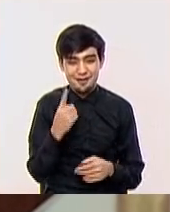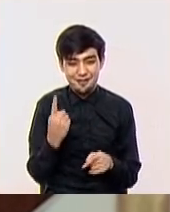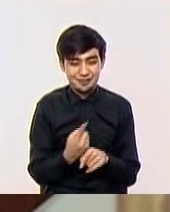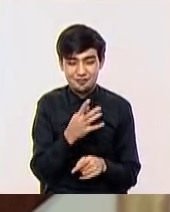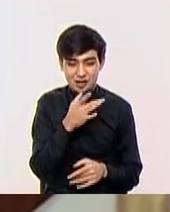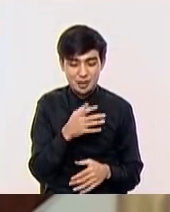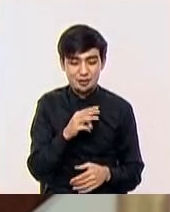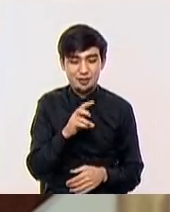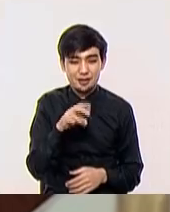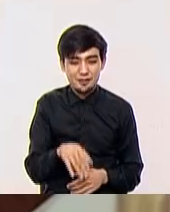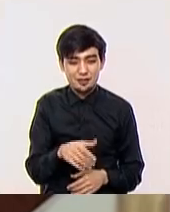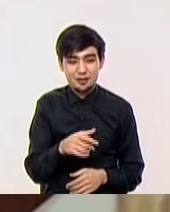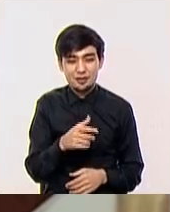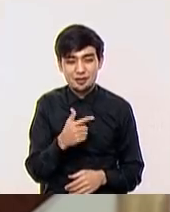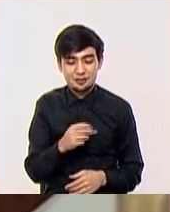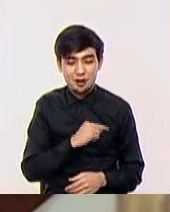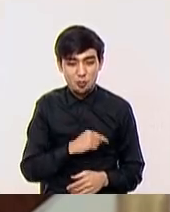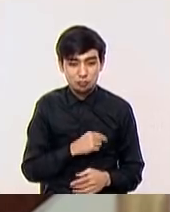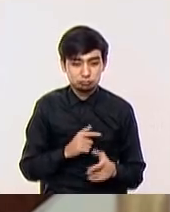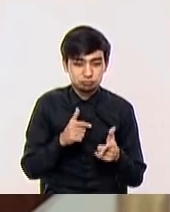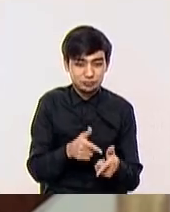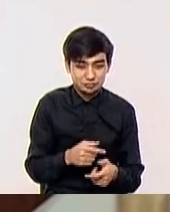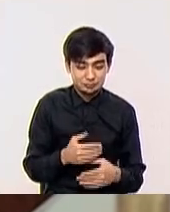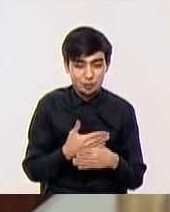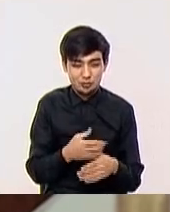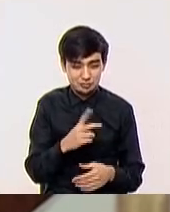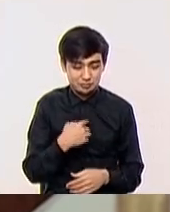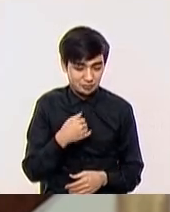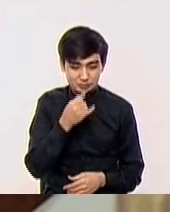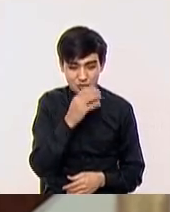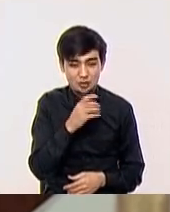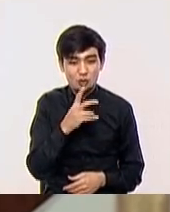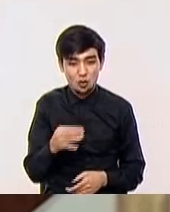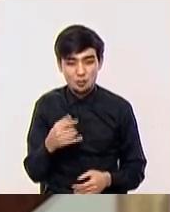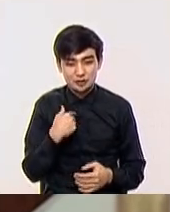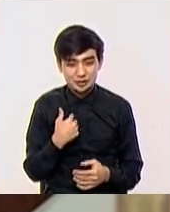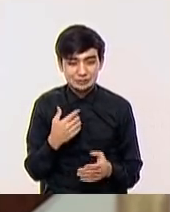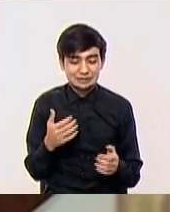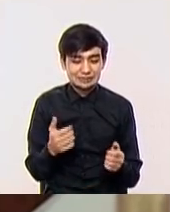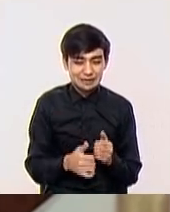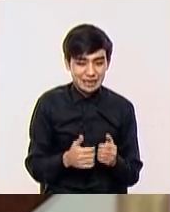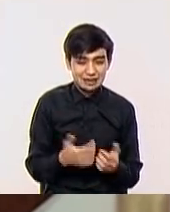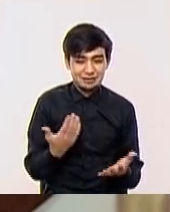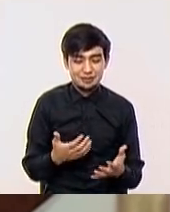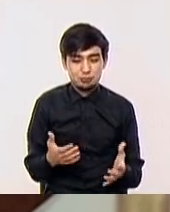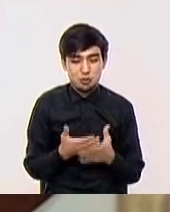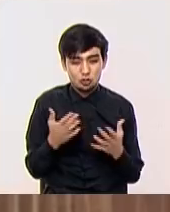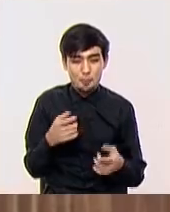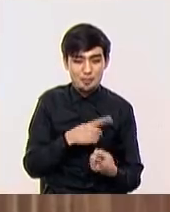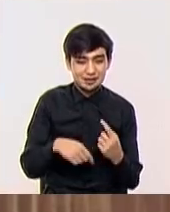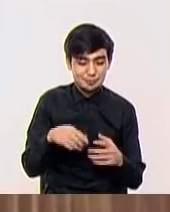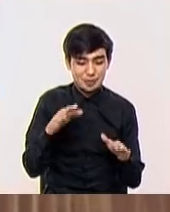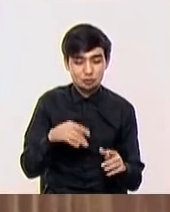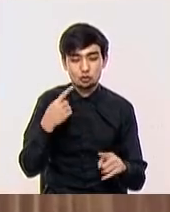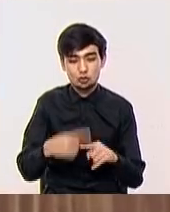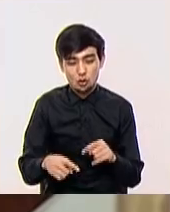мезетте мұнай-газ саласына жұмысқа орналастыру мүмкін емес. Бірақ біз шағын және орта бизнес кәсіпорындарында, басқа